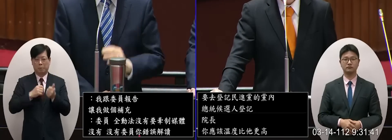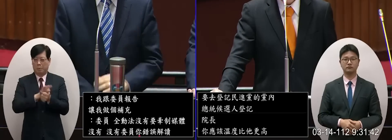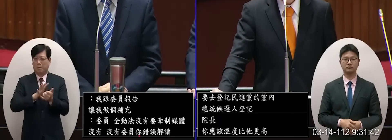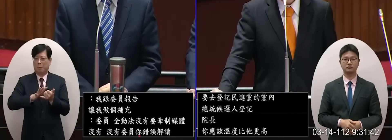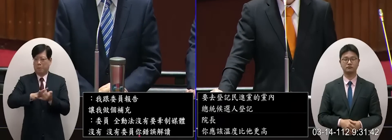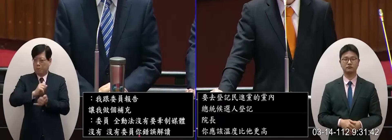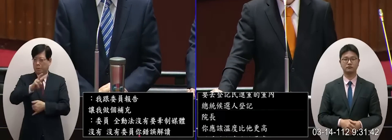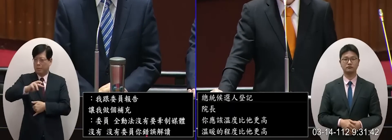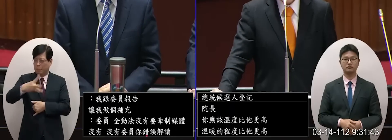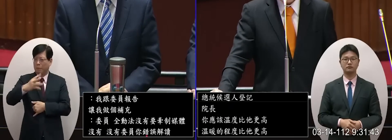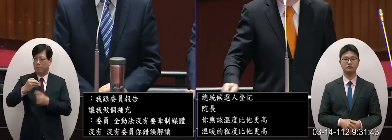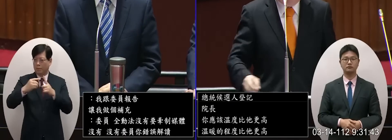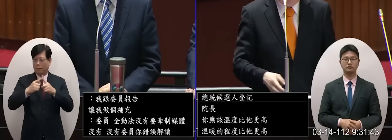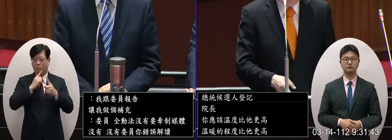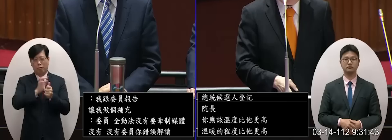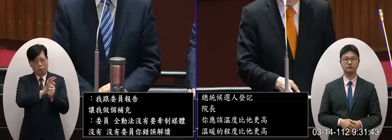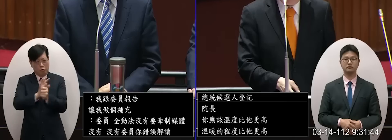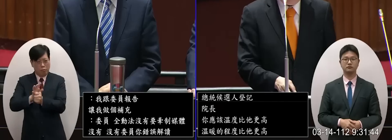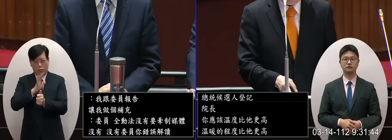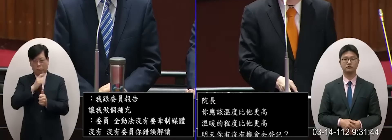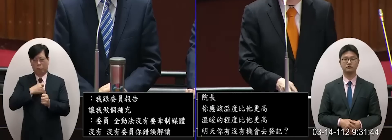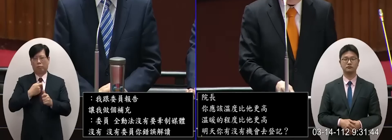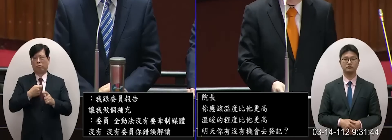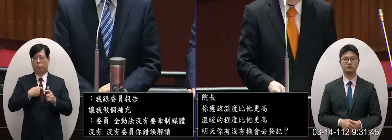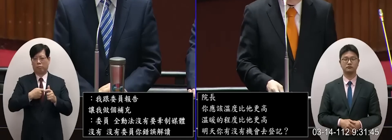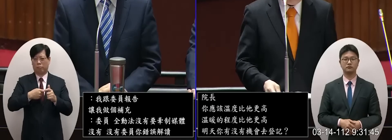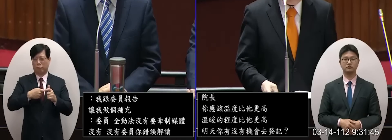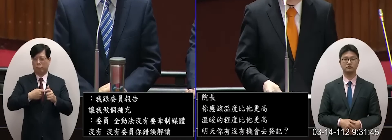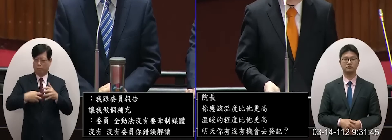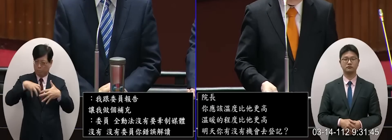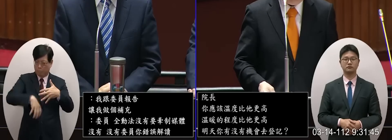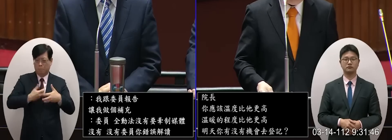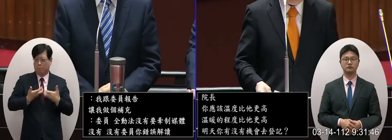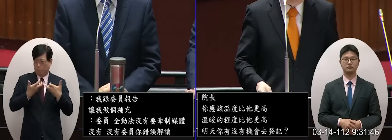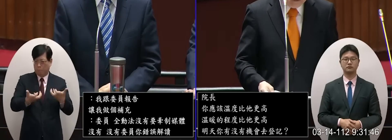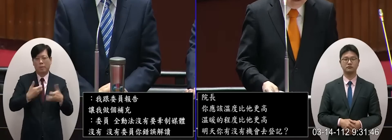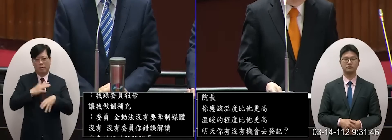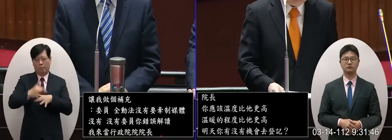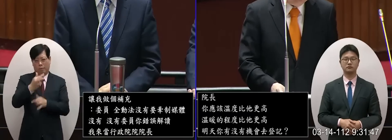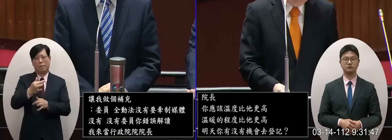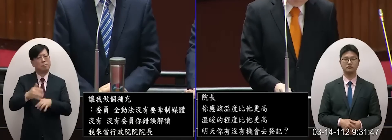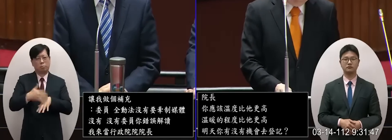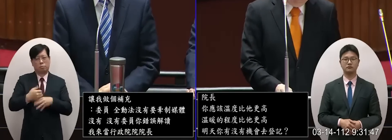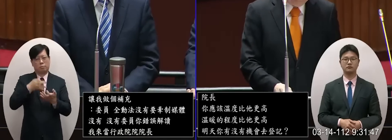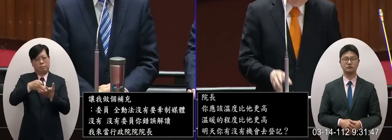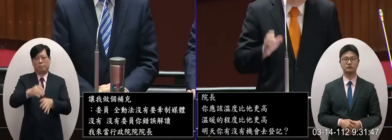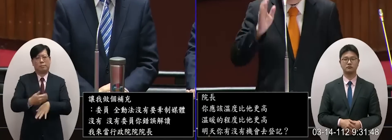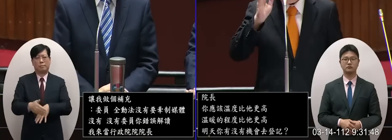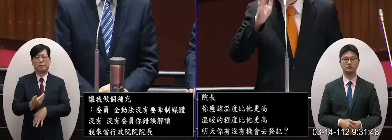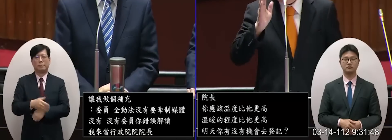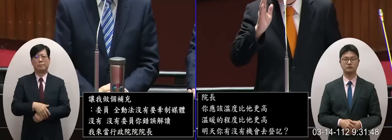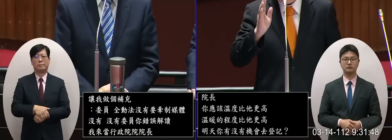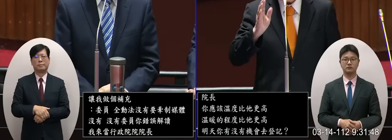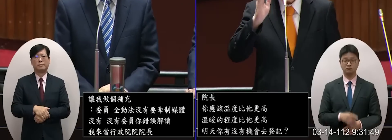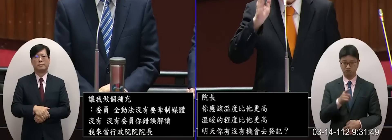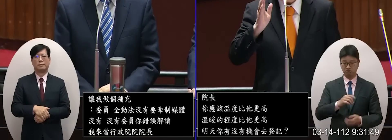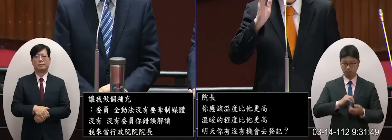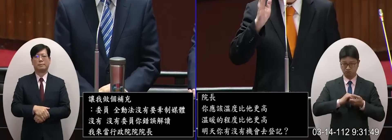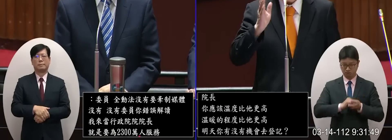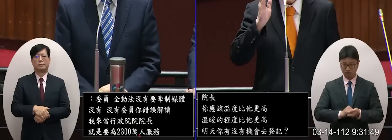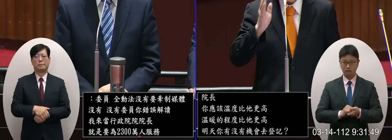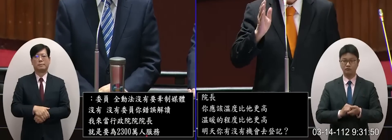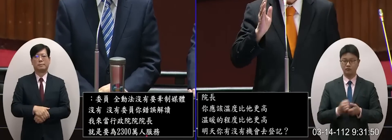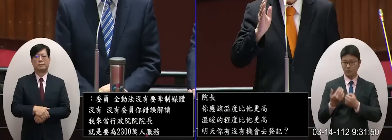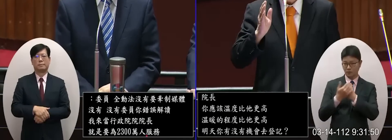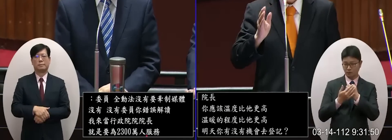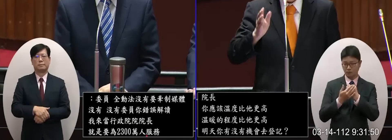2300万人来服务，作为公仆中的公仆，我会把我的工作做好。 我不会去登记。 哦、一定要守